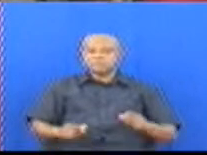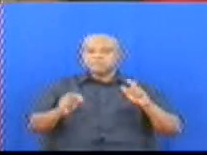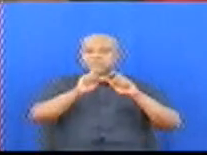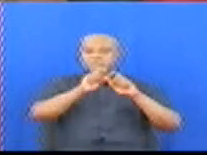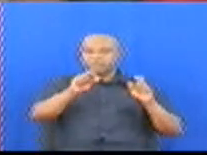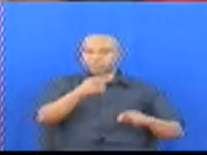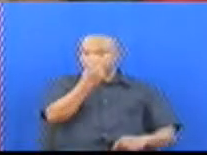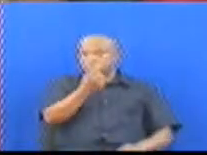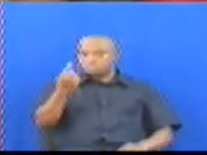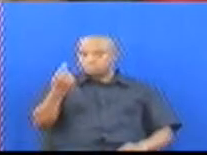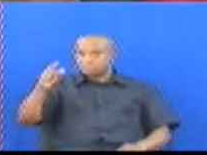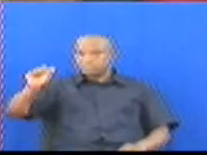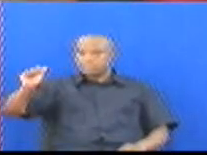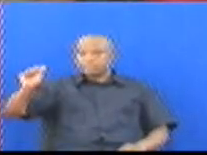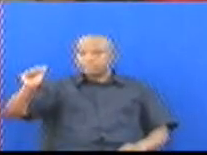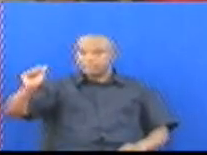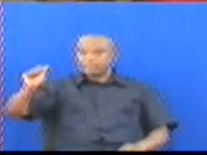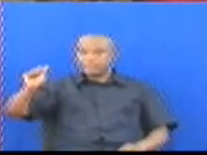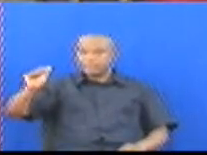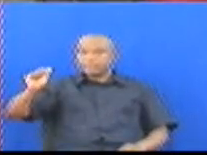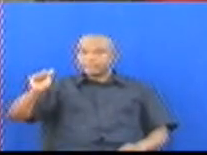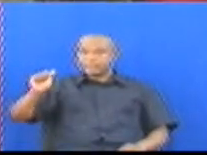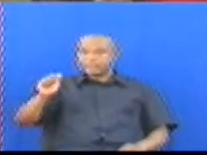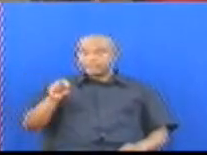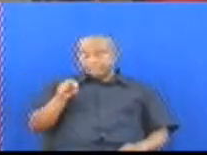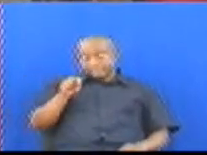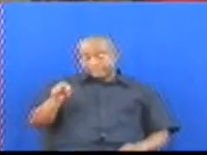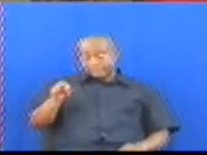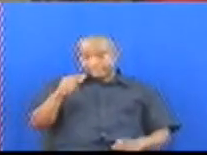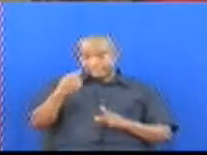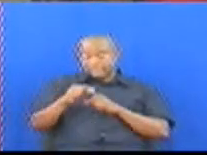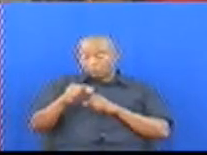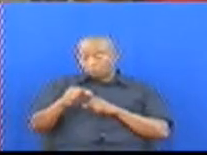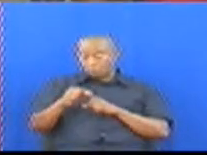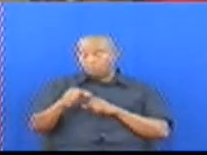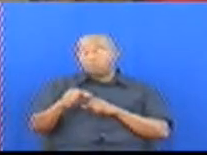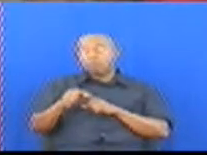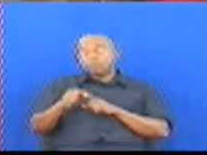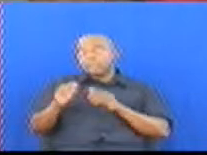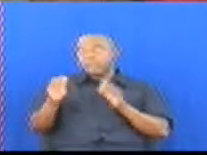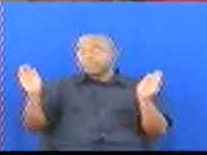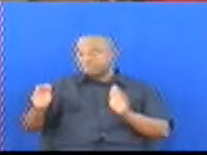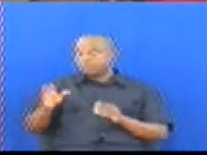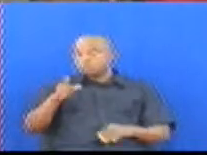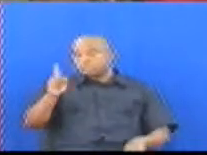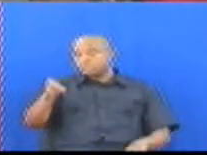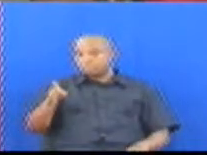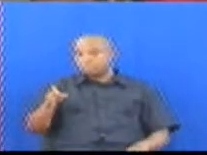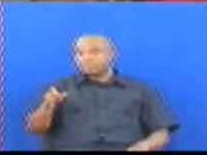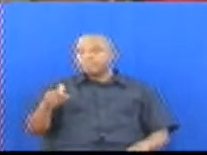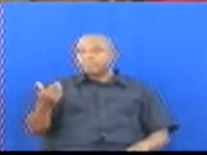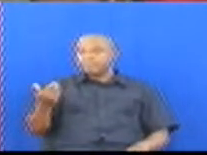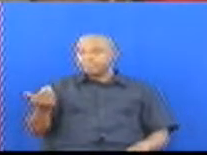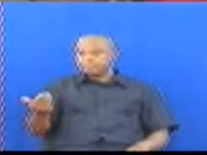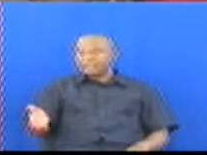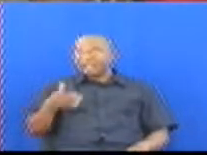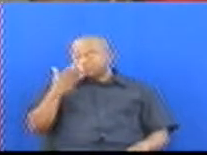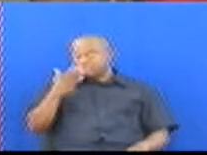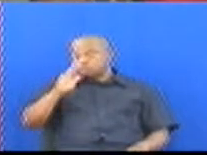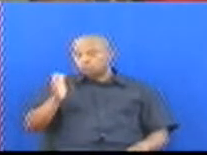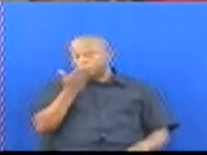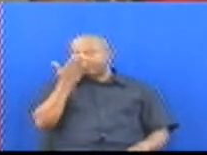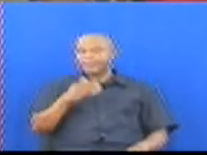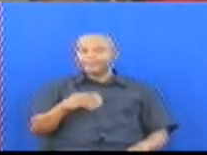111 A na pengewe neno hilo livestock lipo, nilikuwa napendekeza pia